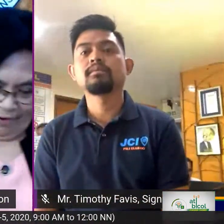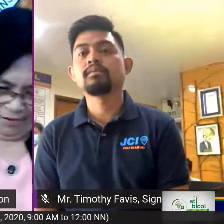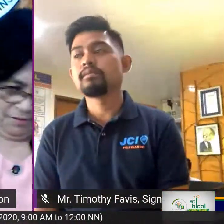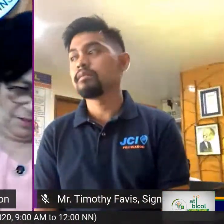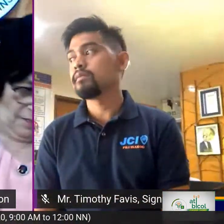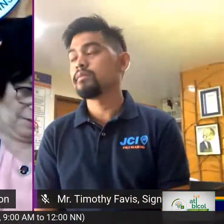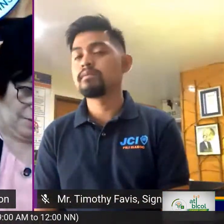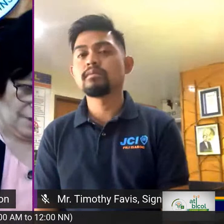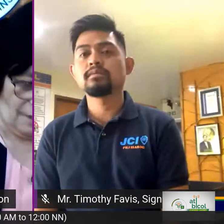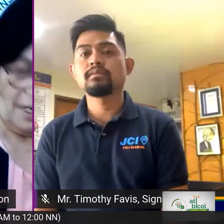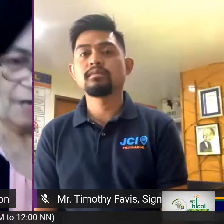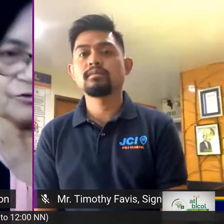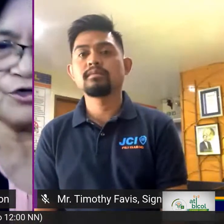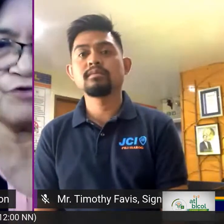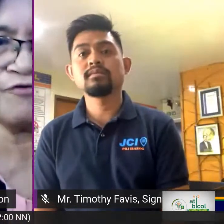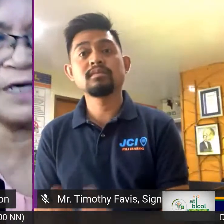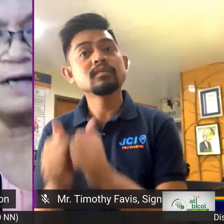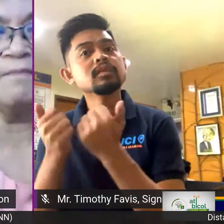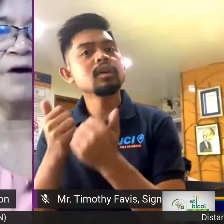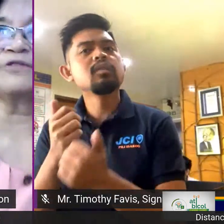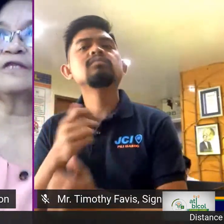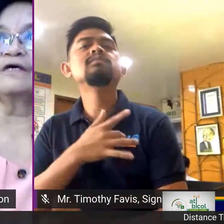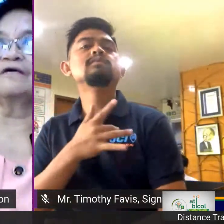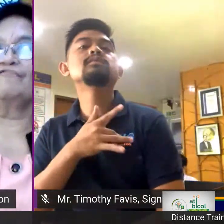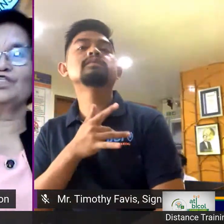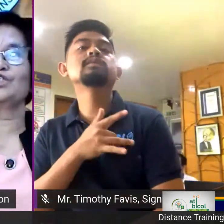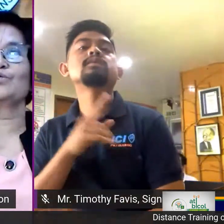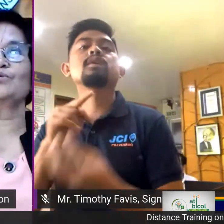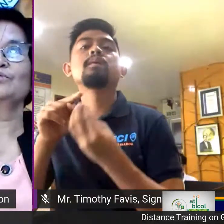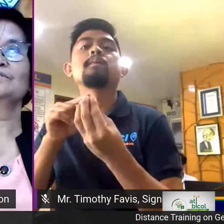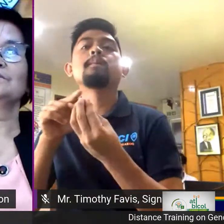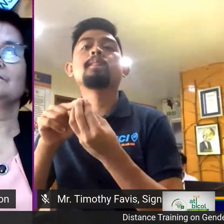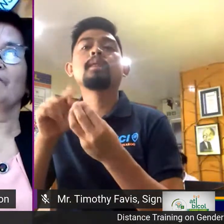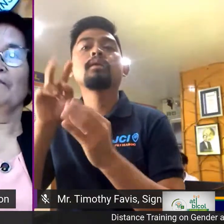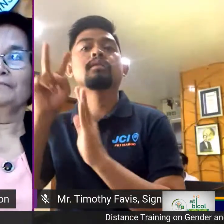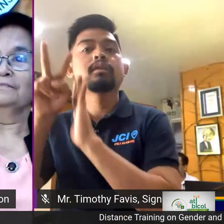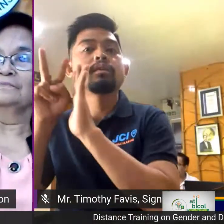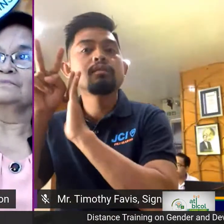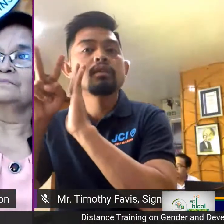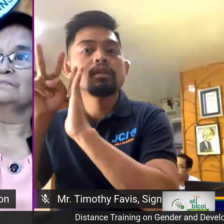Kumusta po? Yeah. How do you feel about the video?